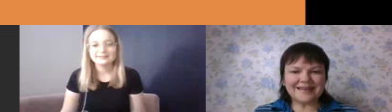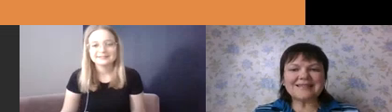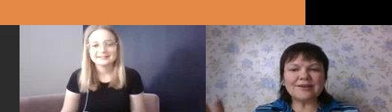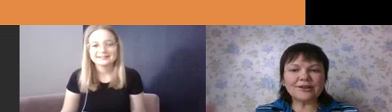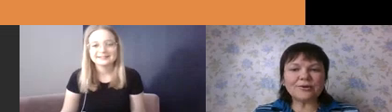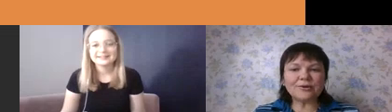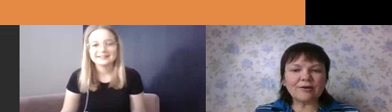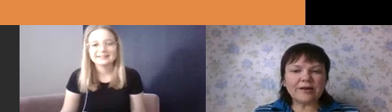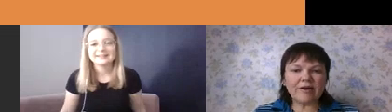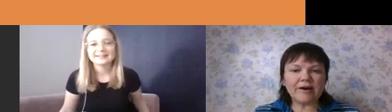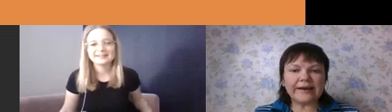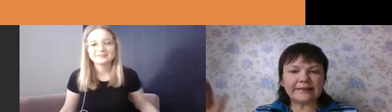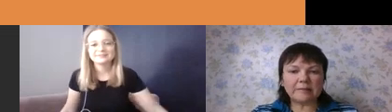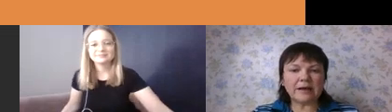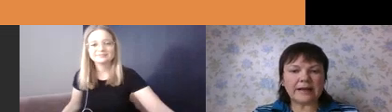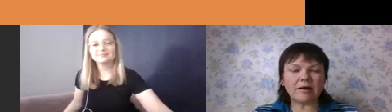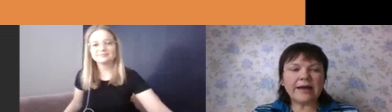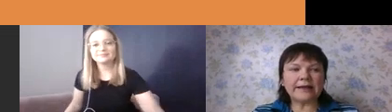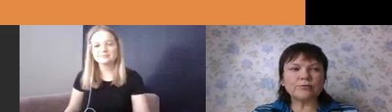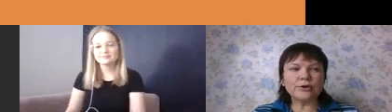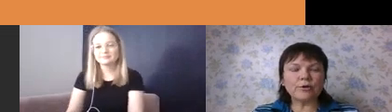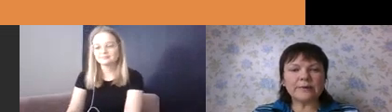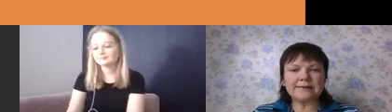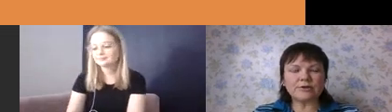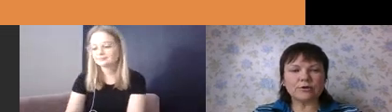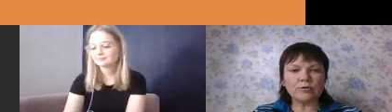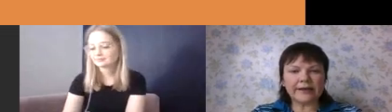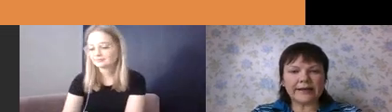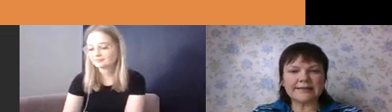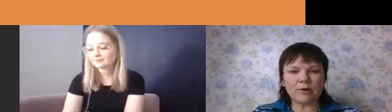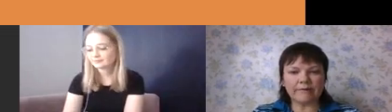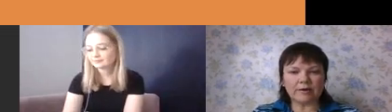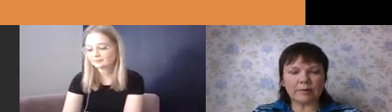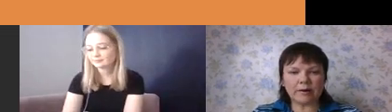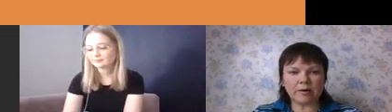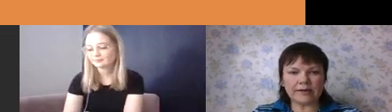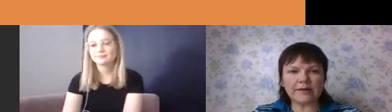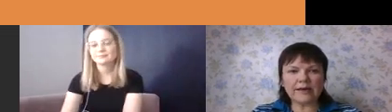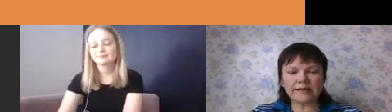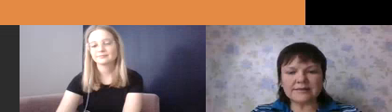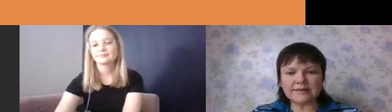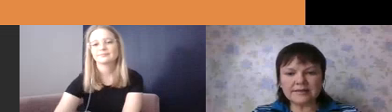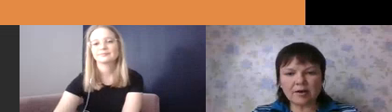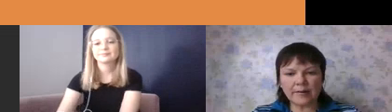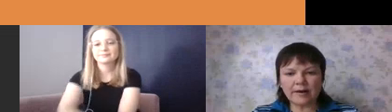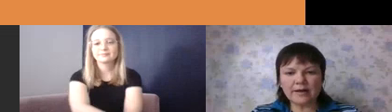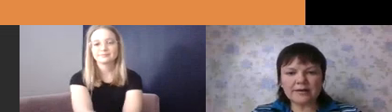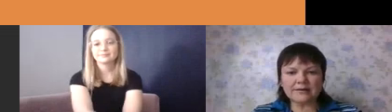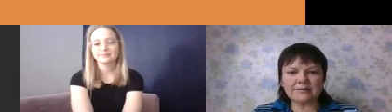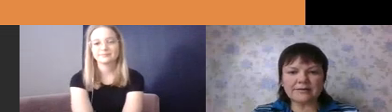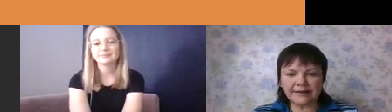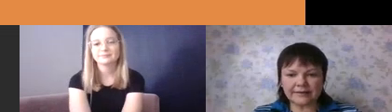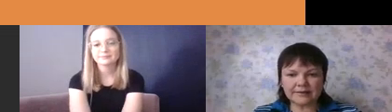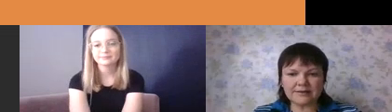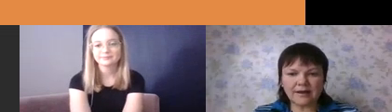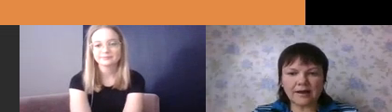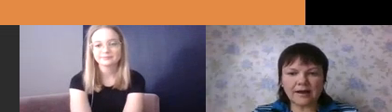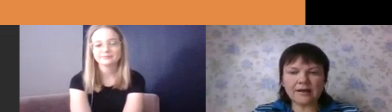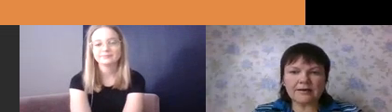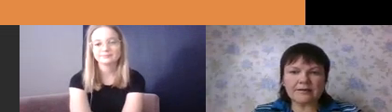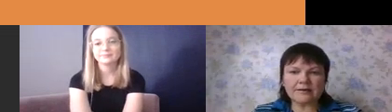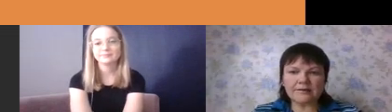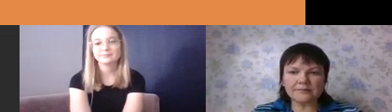igale. Ja siin natukene on jah vaja ette mõelda, et kui on mingisugused konkreetsed tuleviku plaanid, et siis saab